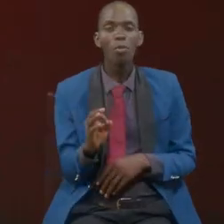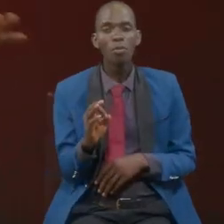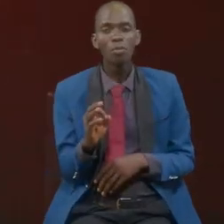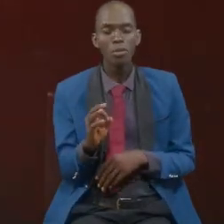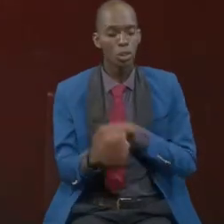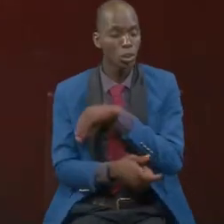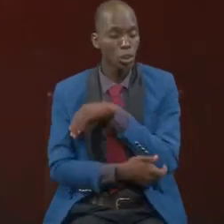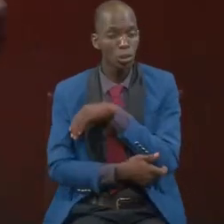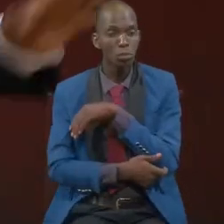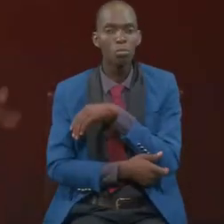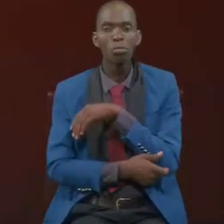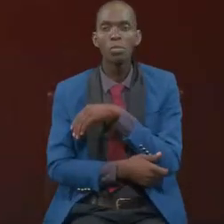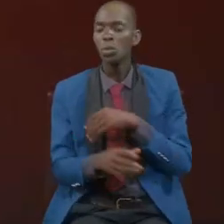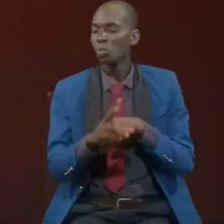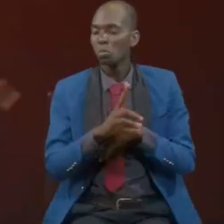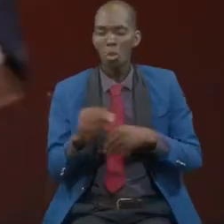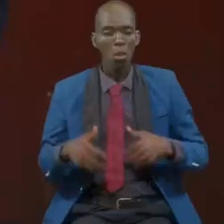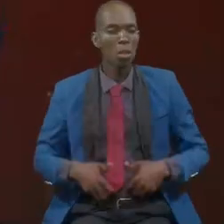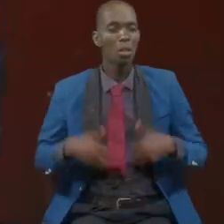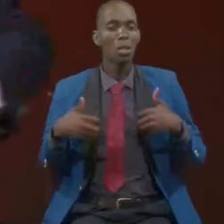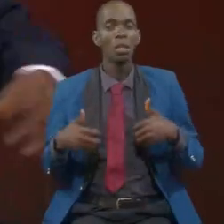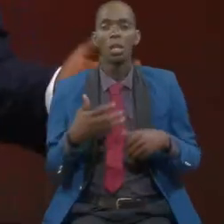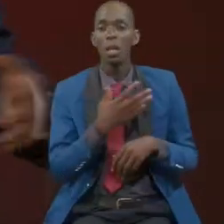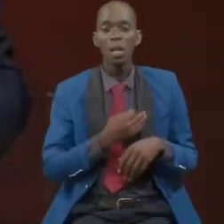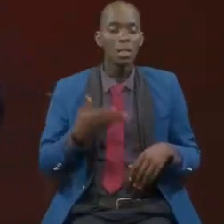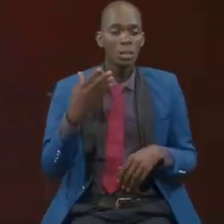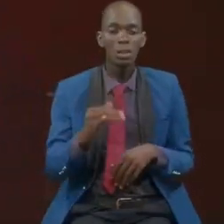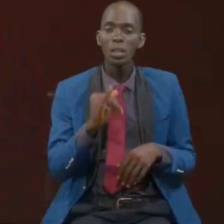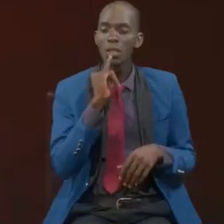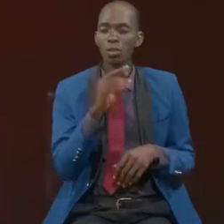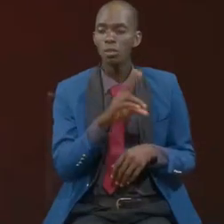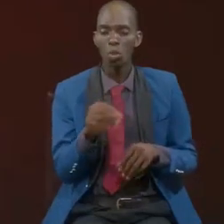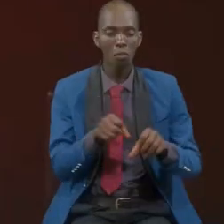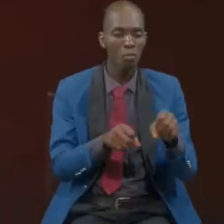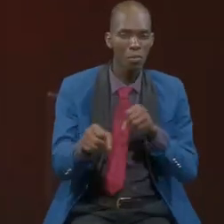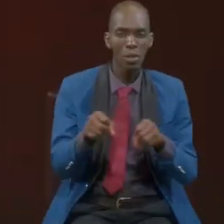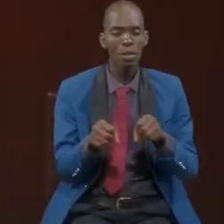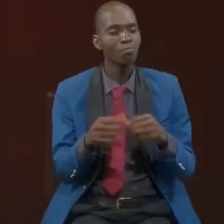pas de colère. Le jour